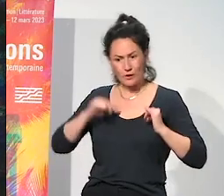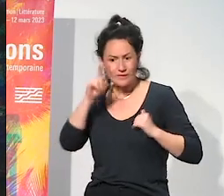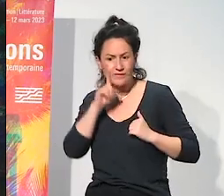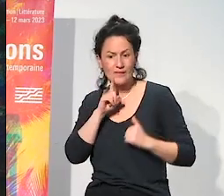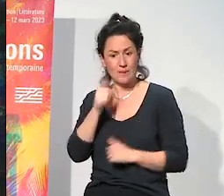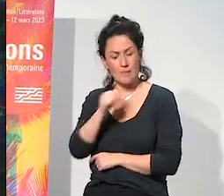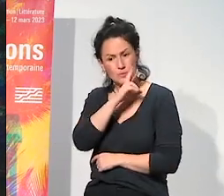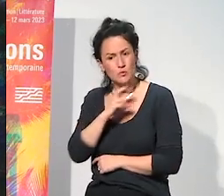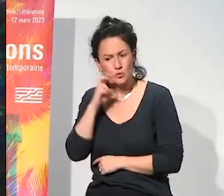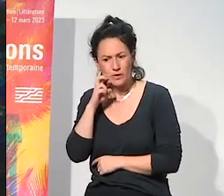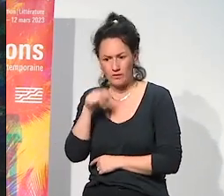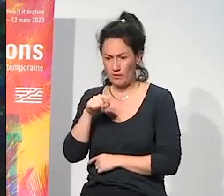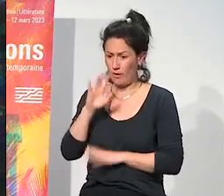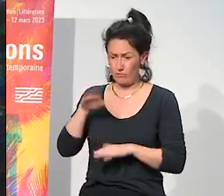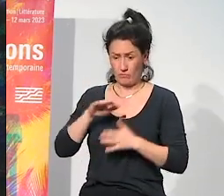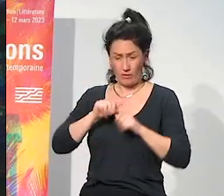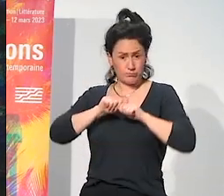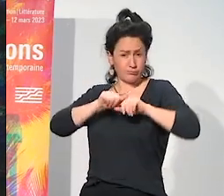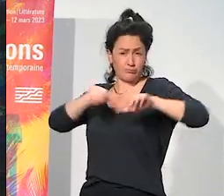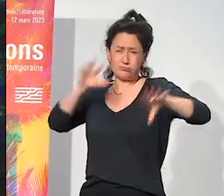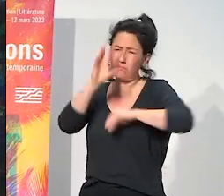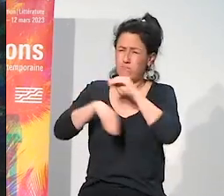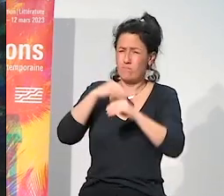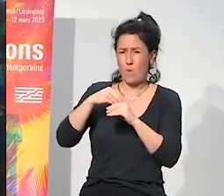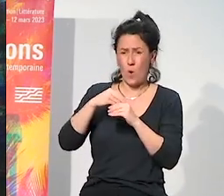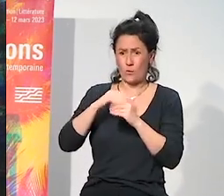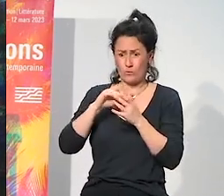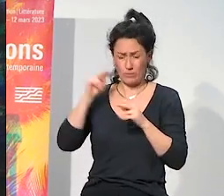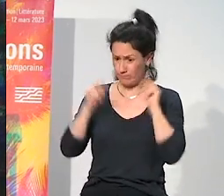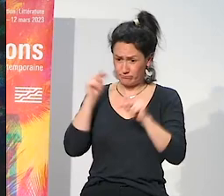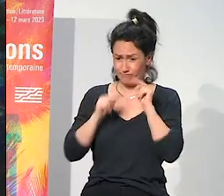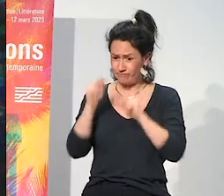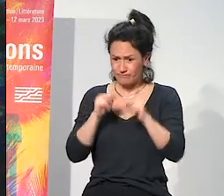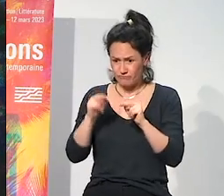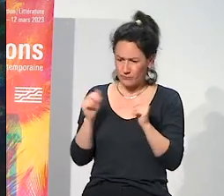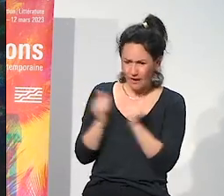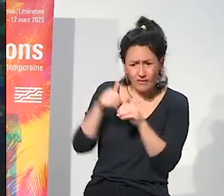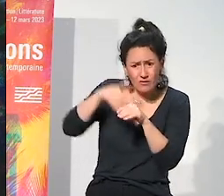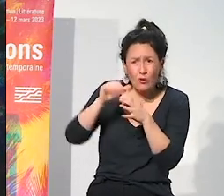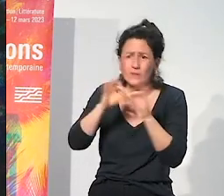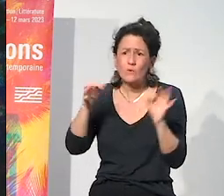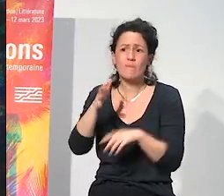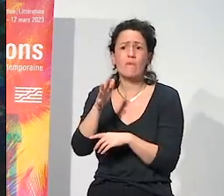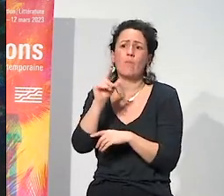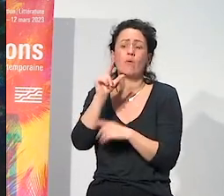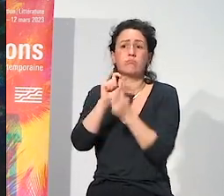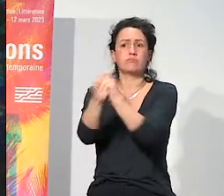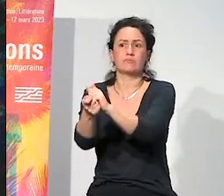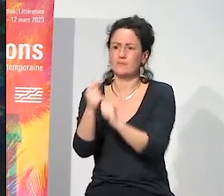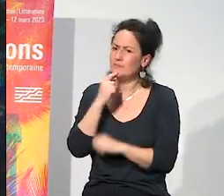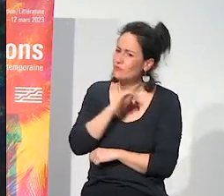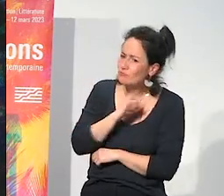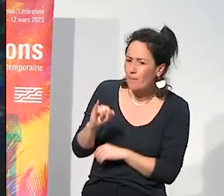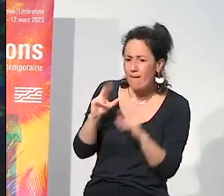devient un des livres les plus lus au monde sans que ça soit le bon livre, sans qu'on lise vraiment, on ne parle pas de la même chose en fait, on ne parle